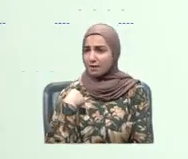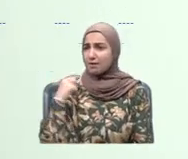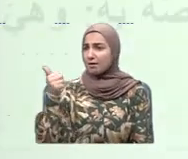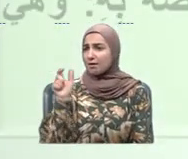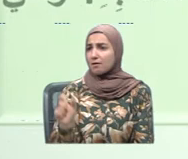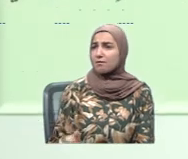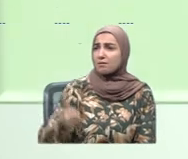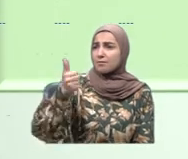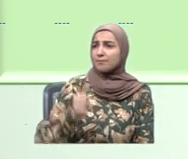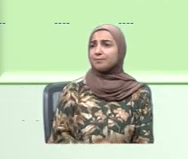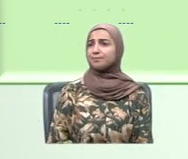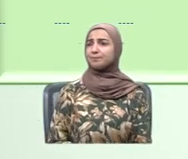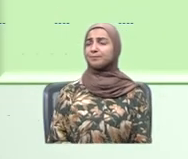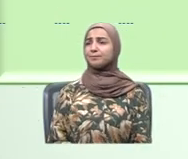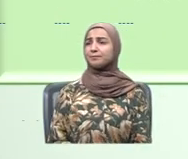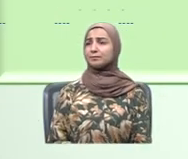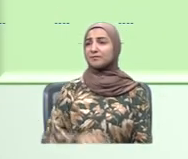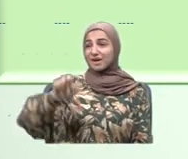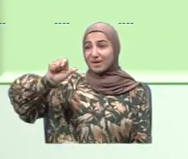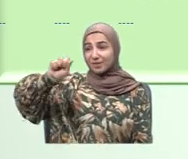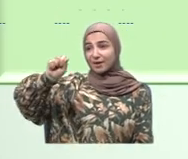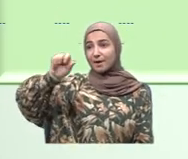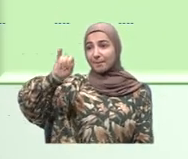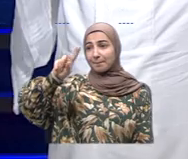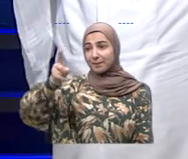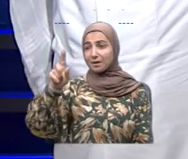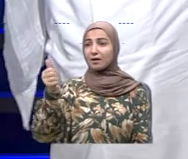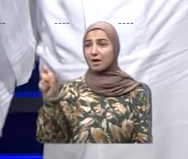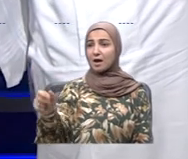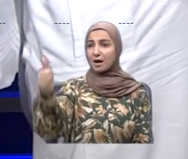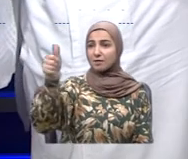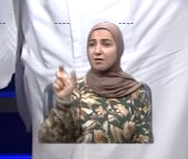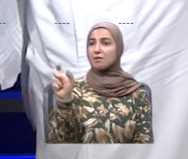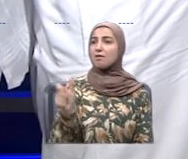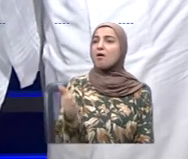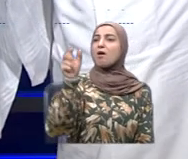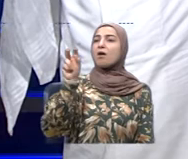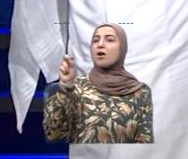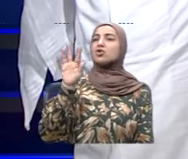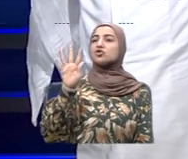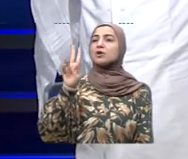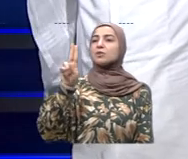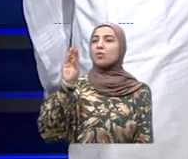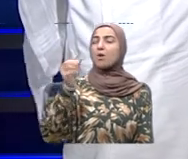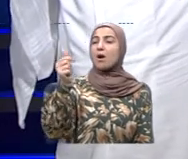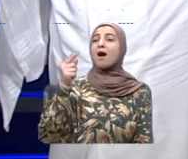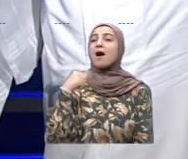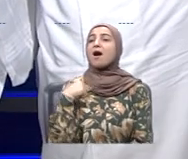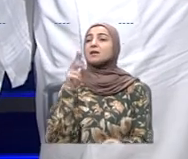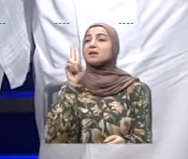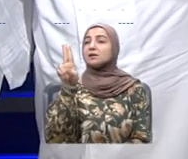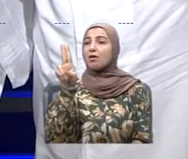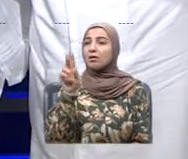قال مثلا: ناقشتها، فنت، تطرقت، كل هذه التاءات هي